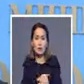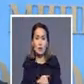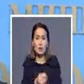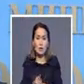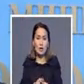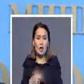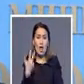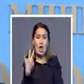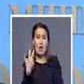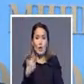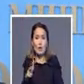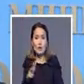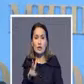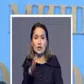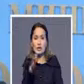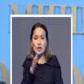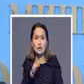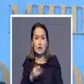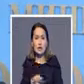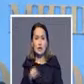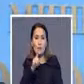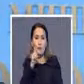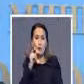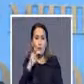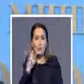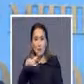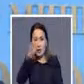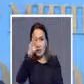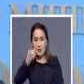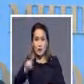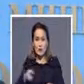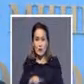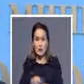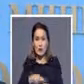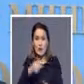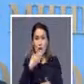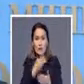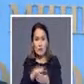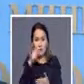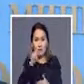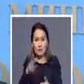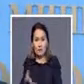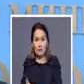30 жастағы екі күдікті ұсталды. Олар өздерінің кінәлерін толықтай мойындап отыр.